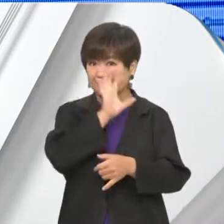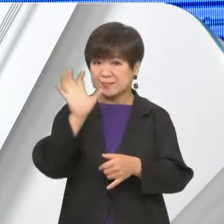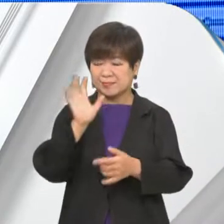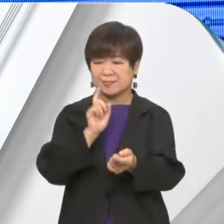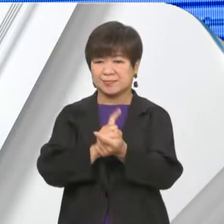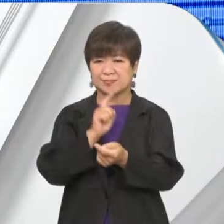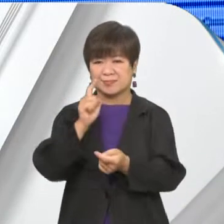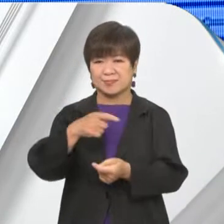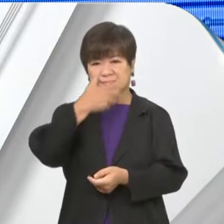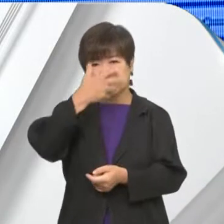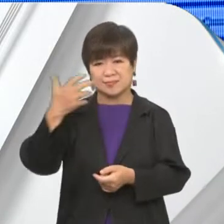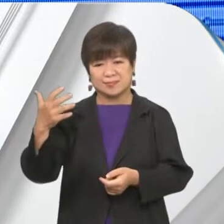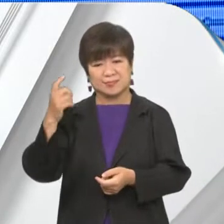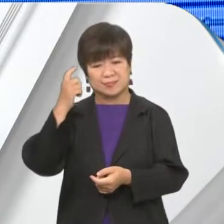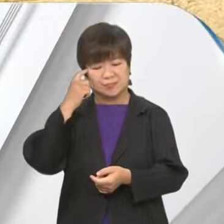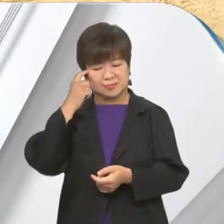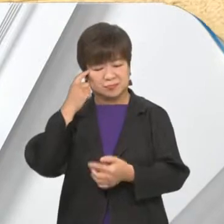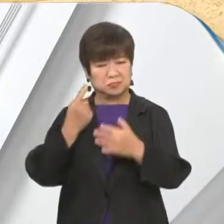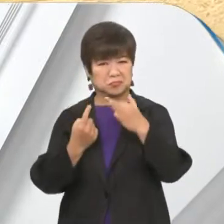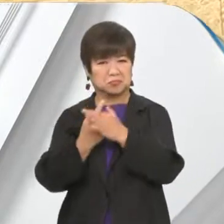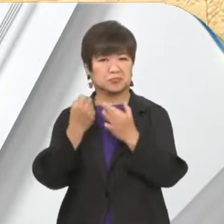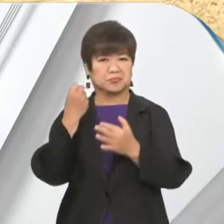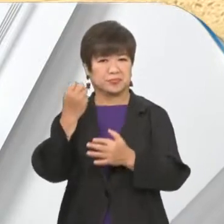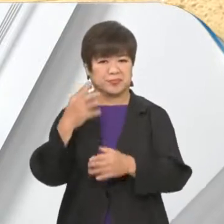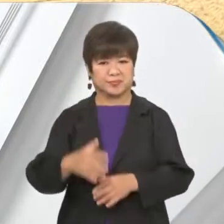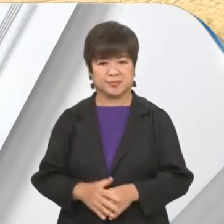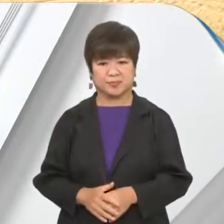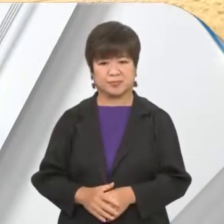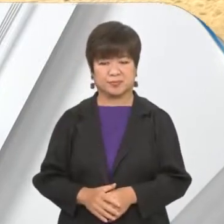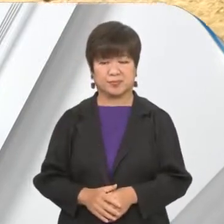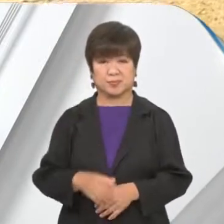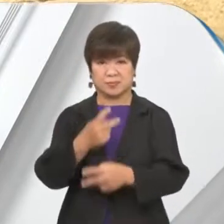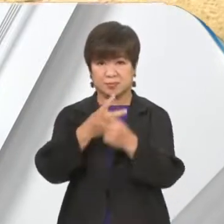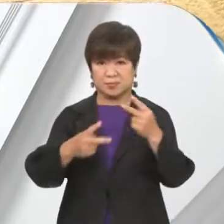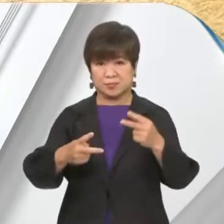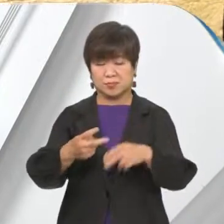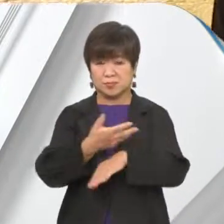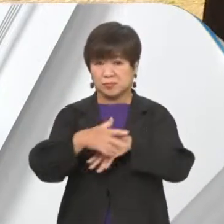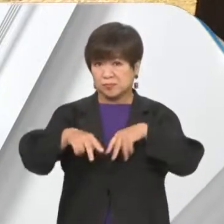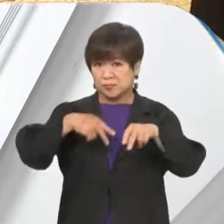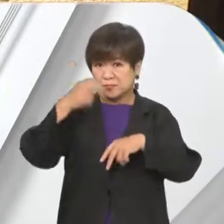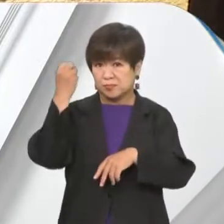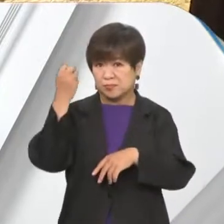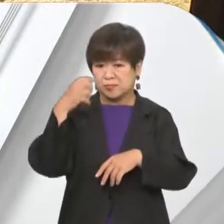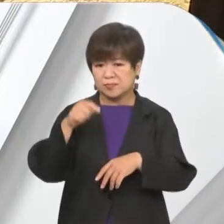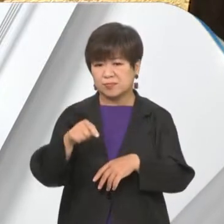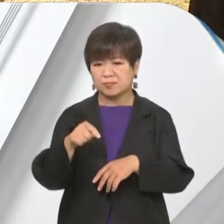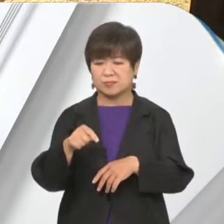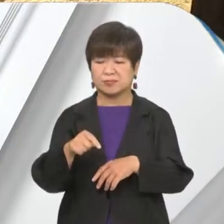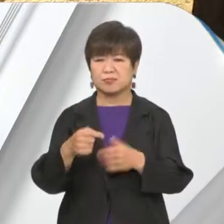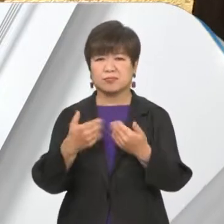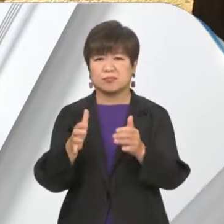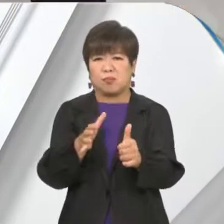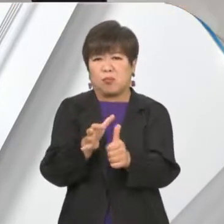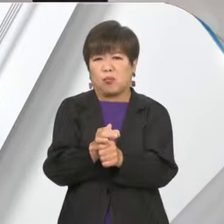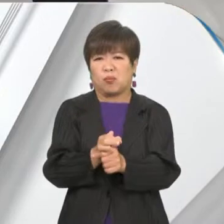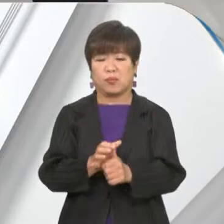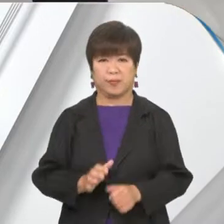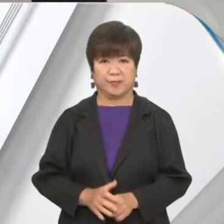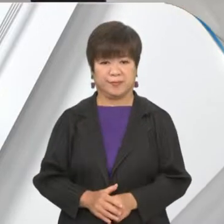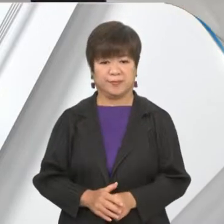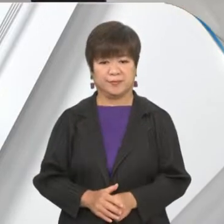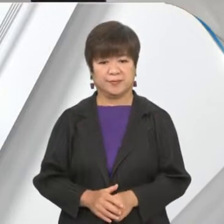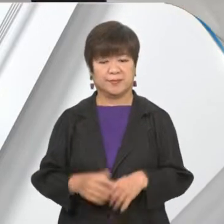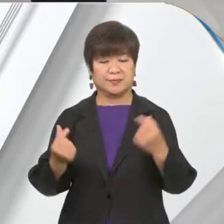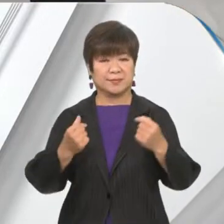创作个理念同突破。因为其模像同客家流行音乐汉字托是天界范围之内，就